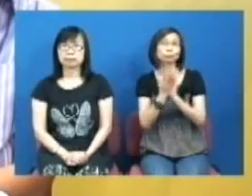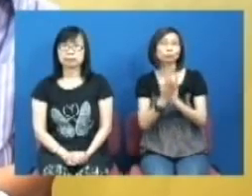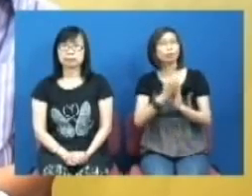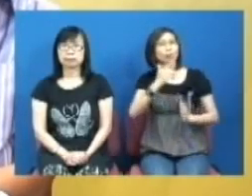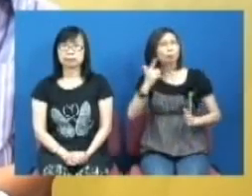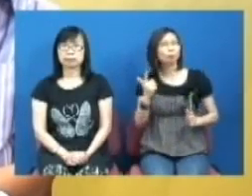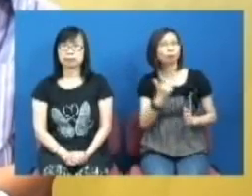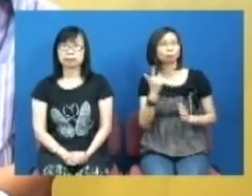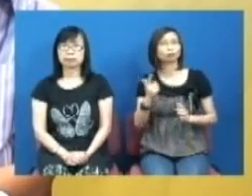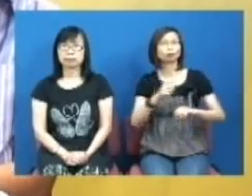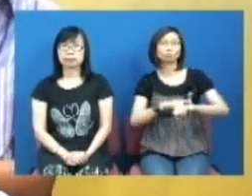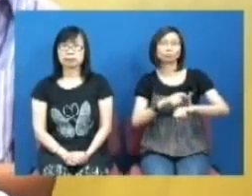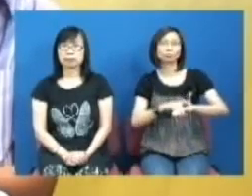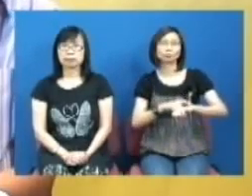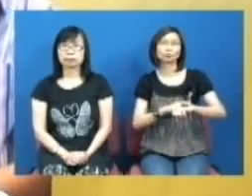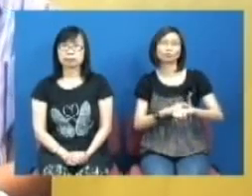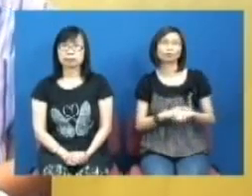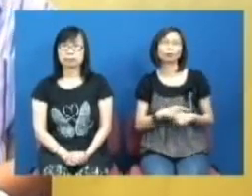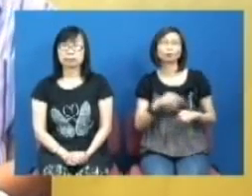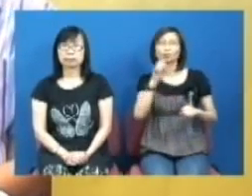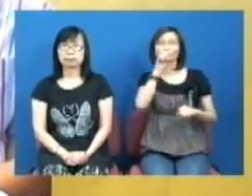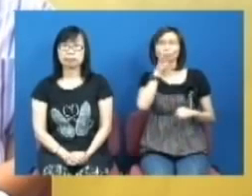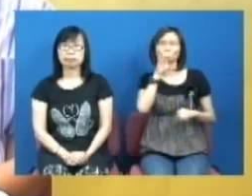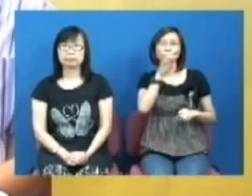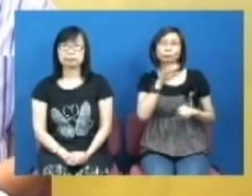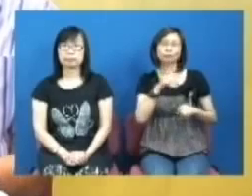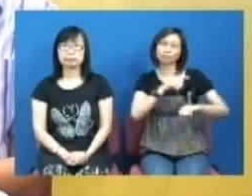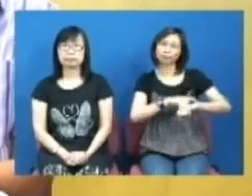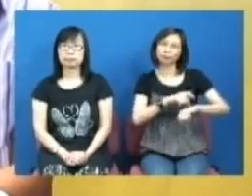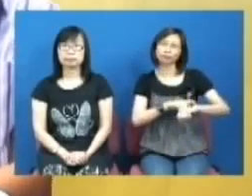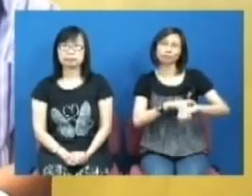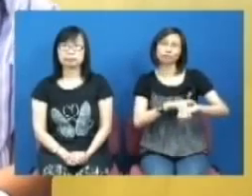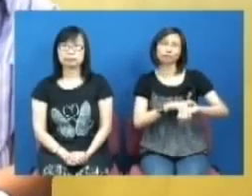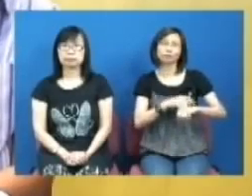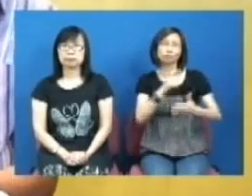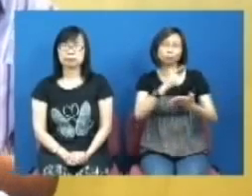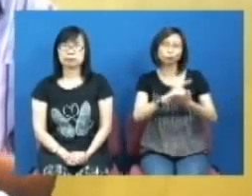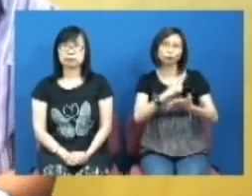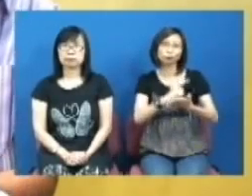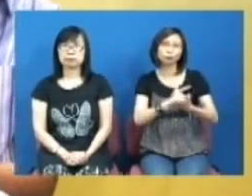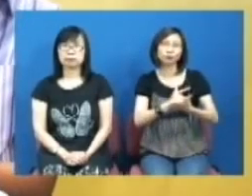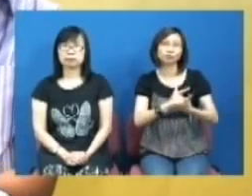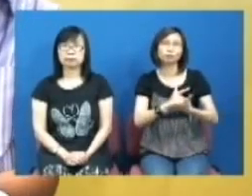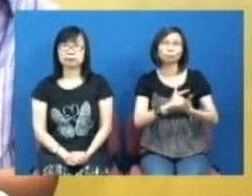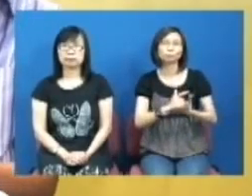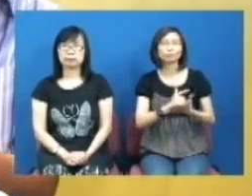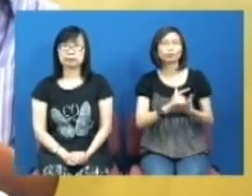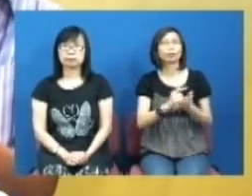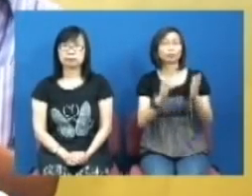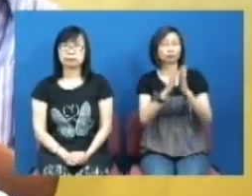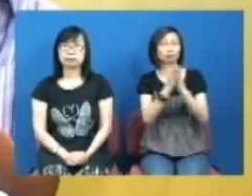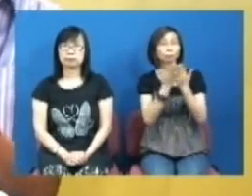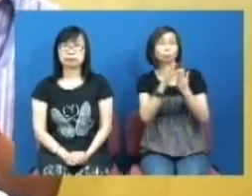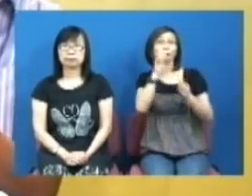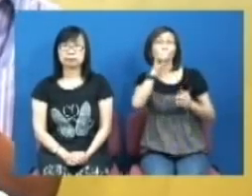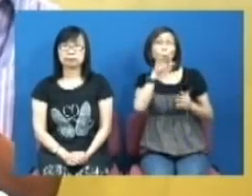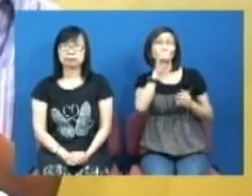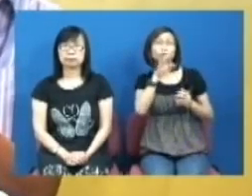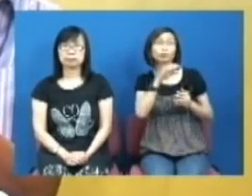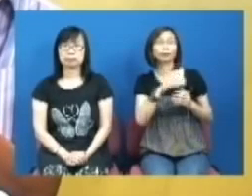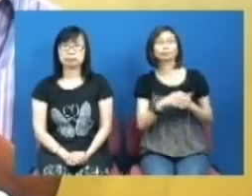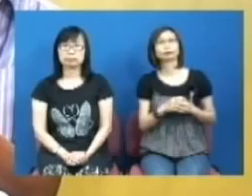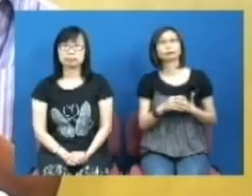運用一啲即係理論去解釋一啲現象的時候咧，有一個好重要嘅地方就係話，究竟理論本身嘅一啲特質或者係一